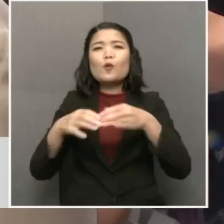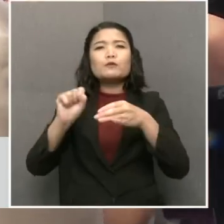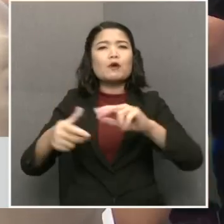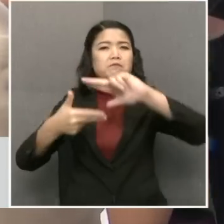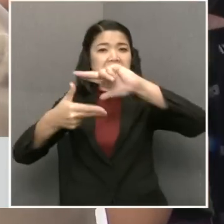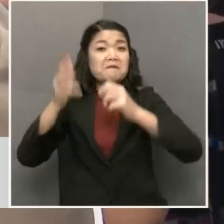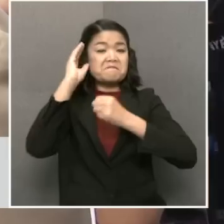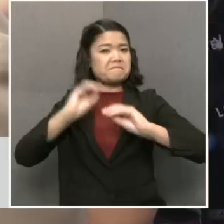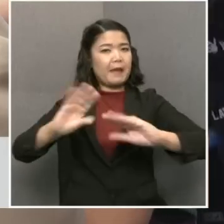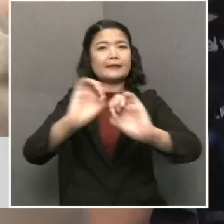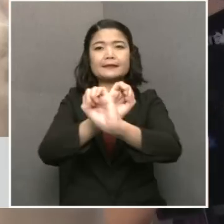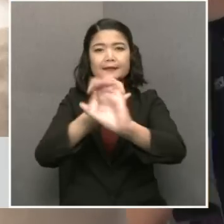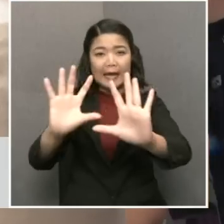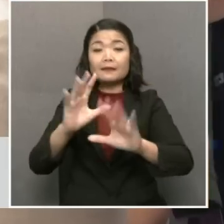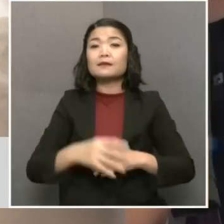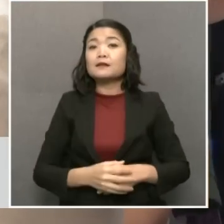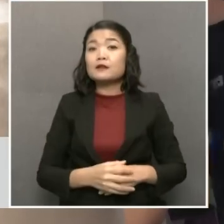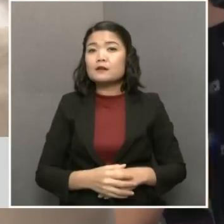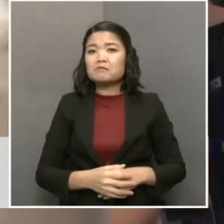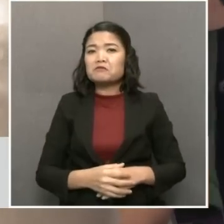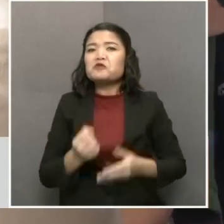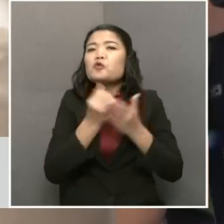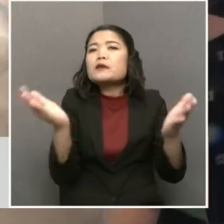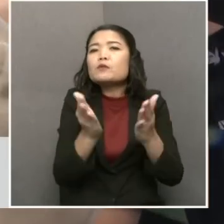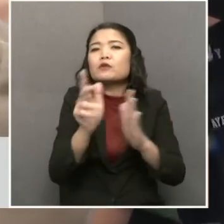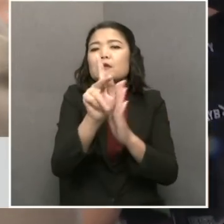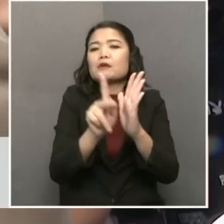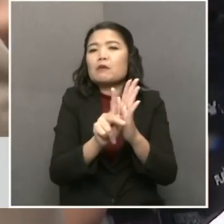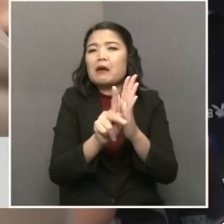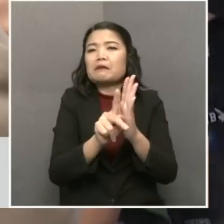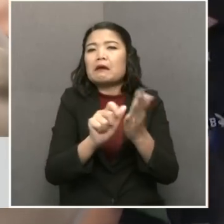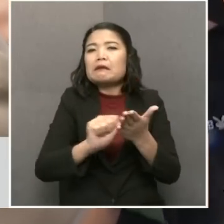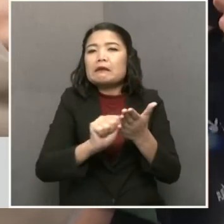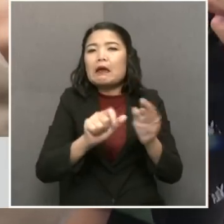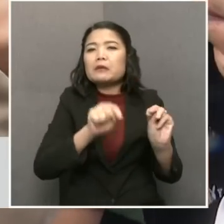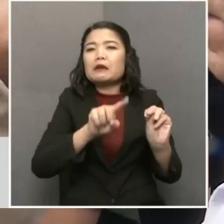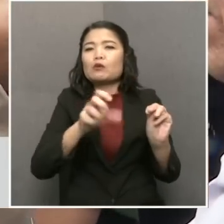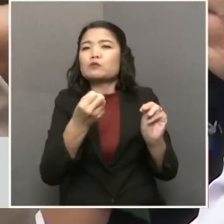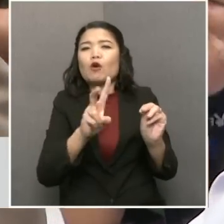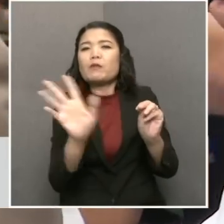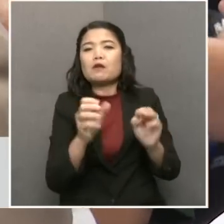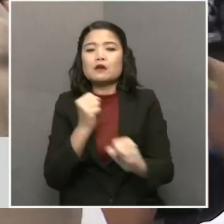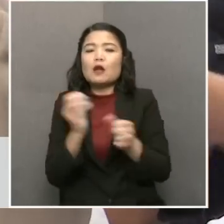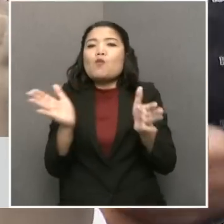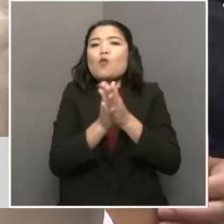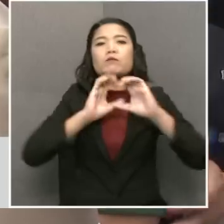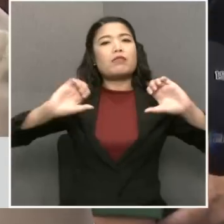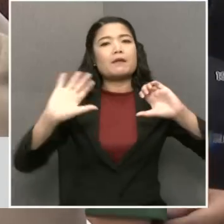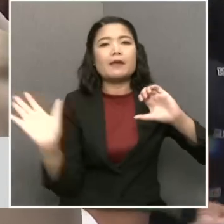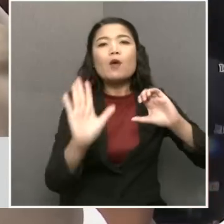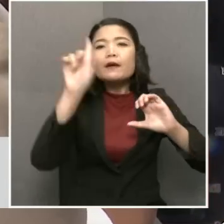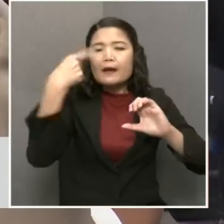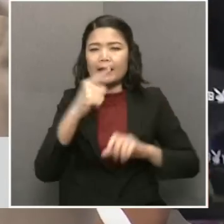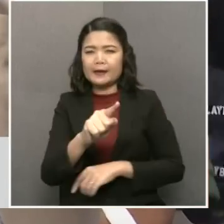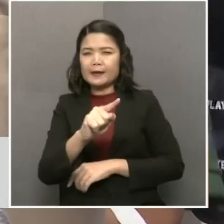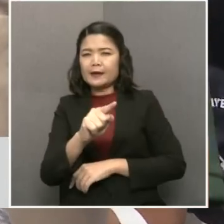าศจุดยืนอย่างชัดเจนแล้วนะคะว่าไม่สนับสนุนการแก้ไขมาตรา112และจะไม่ร่วมการจัดตั้งรัฐบาลกับพรรคที่มีนโย